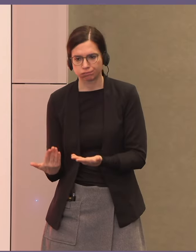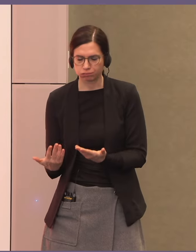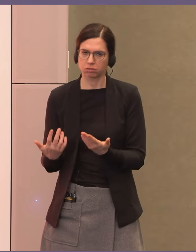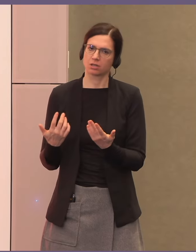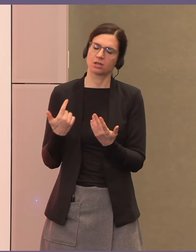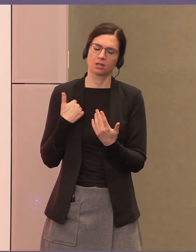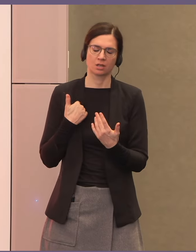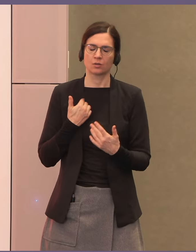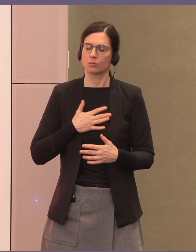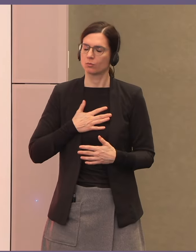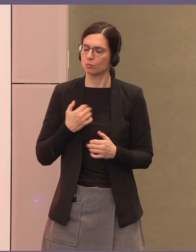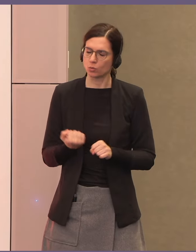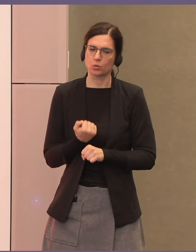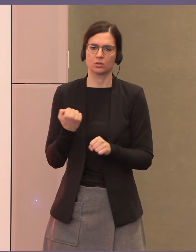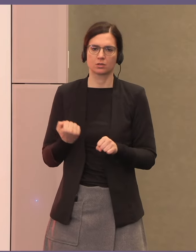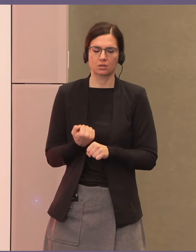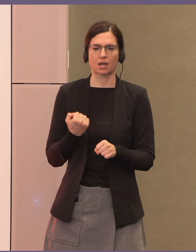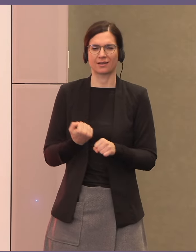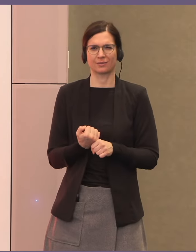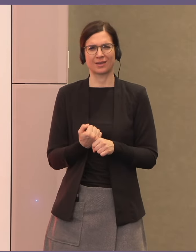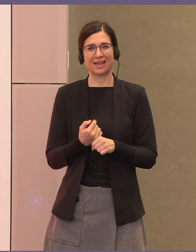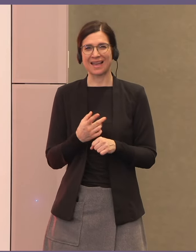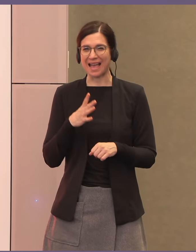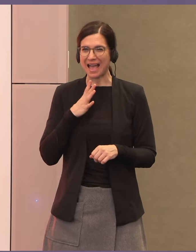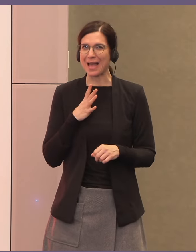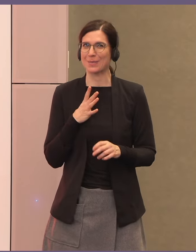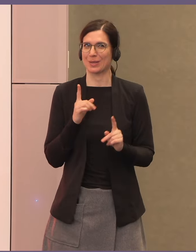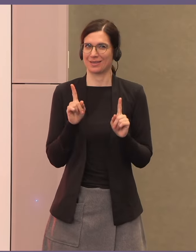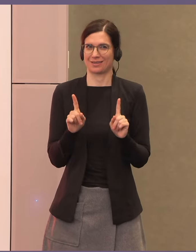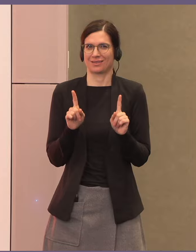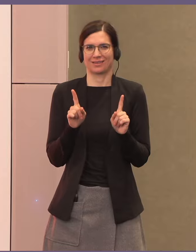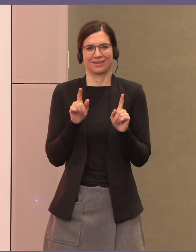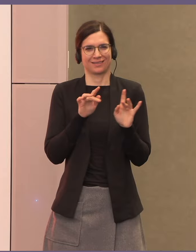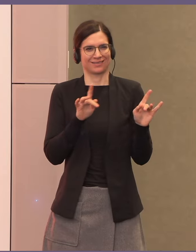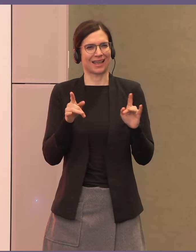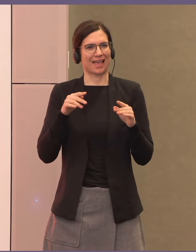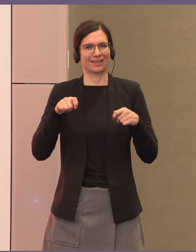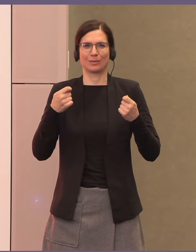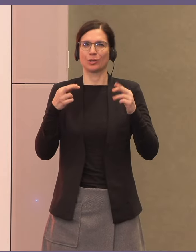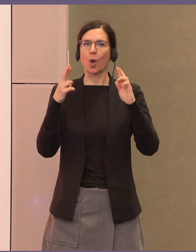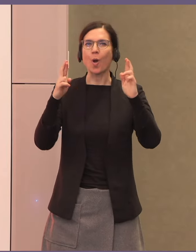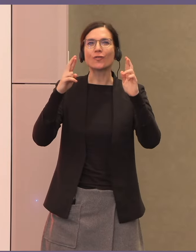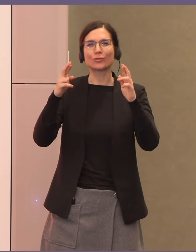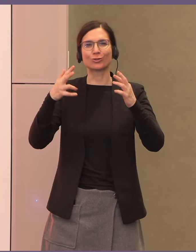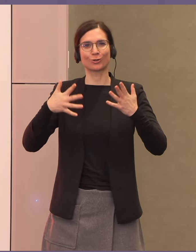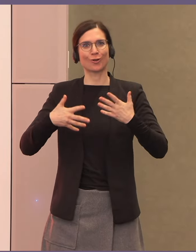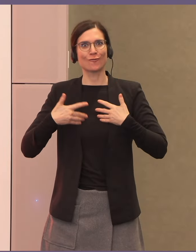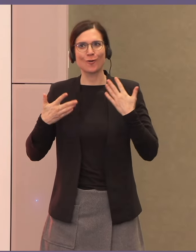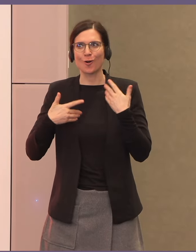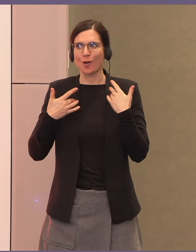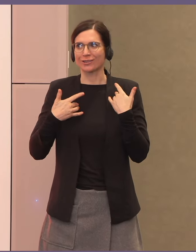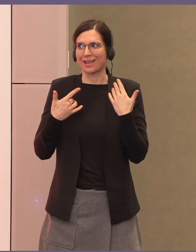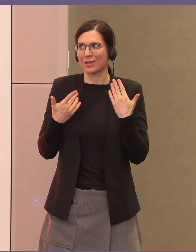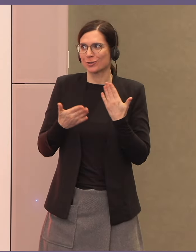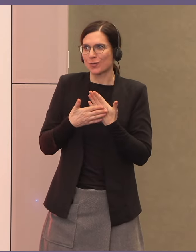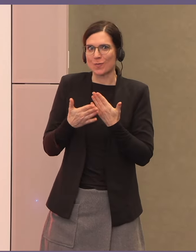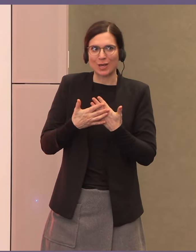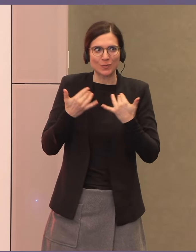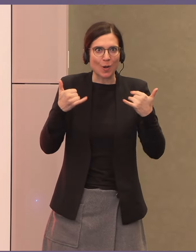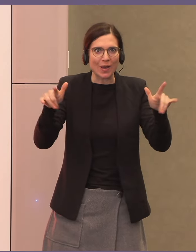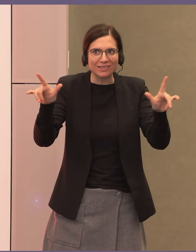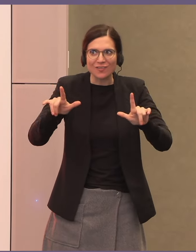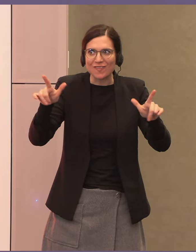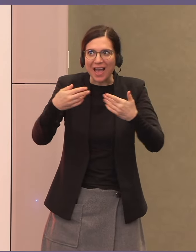ich jetzt wirklich sagen, es gibt so viel Zuversicht, Hoffnung und Freude, eine Veranstaltung wie diese heute